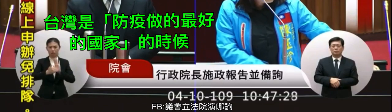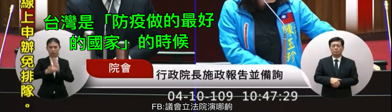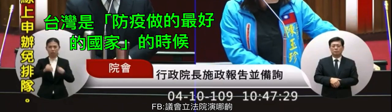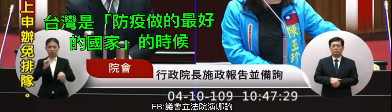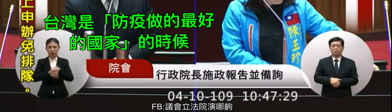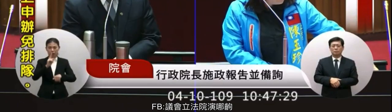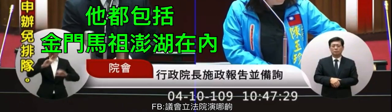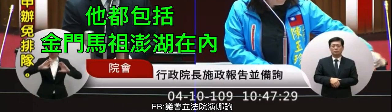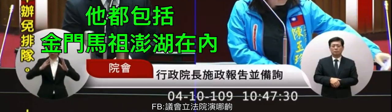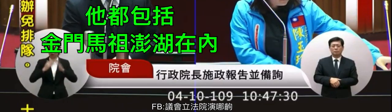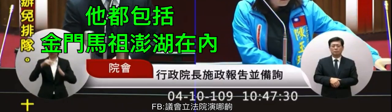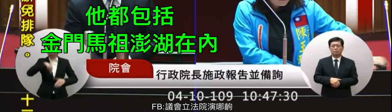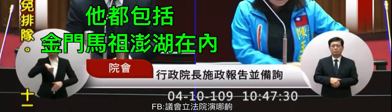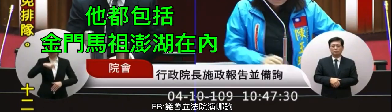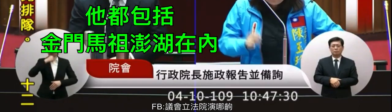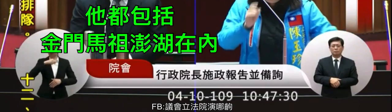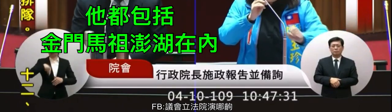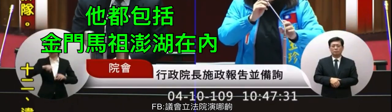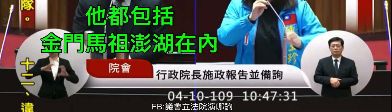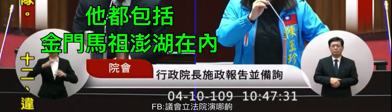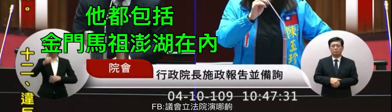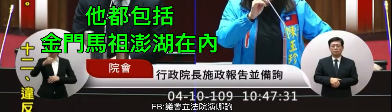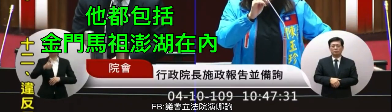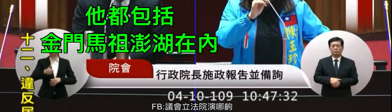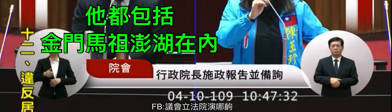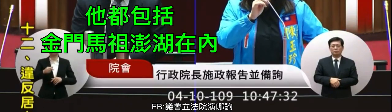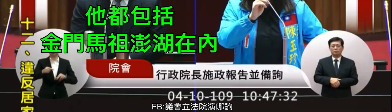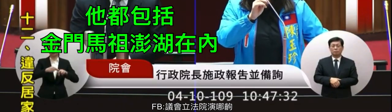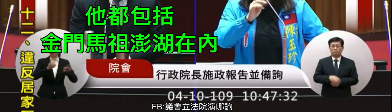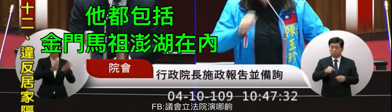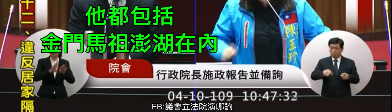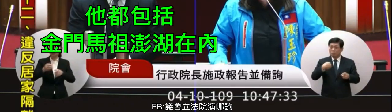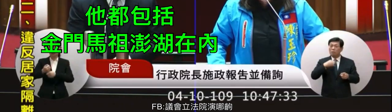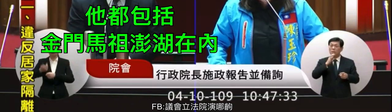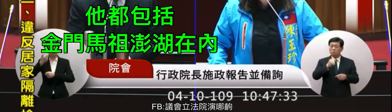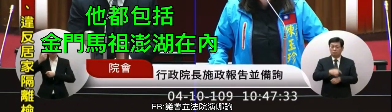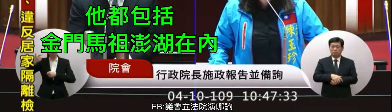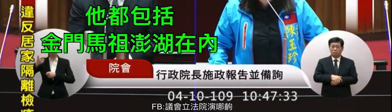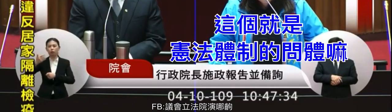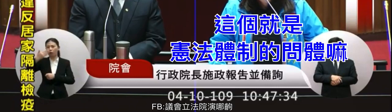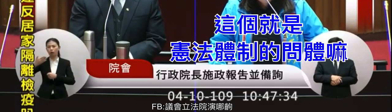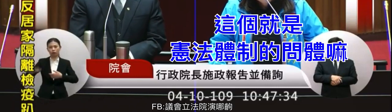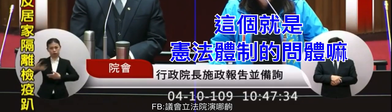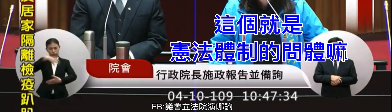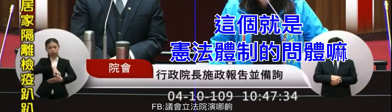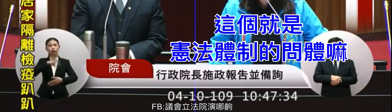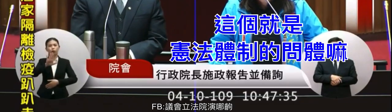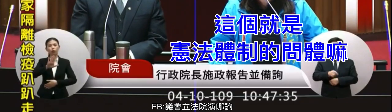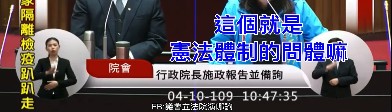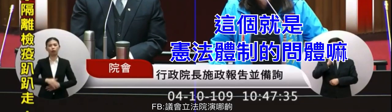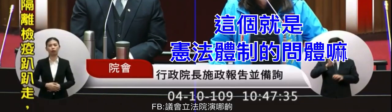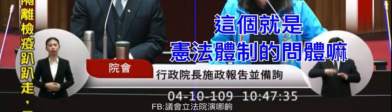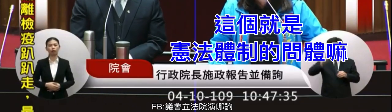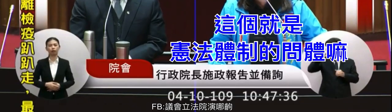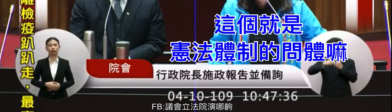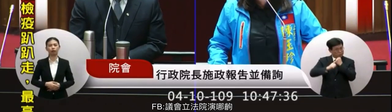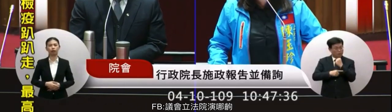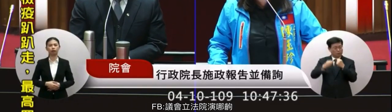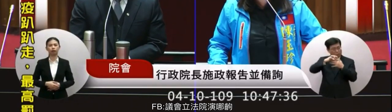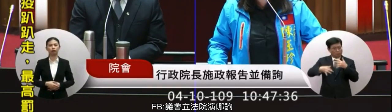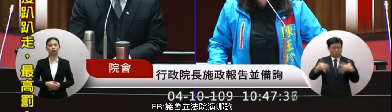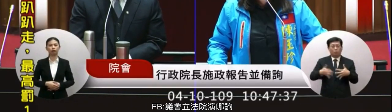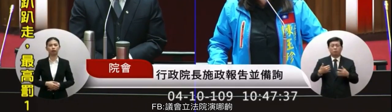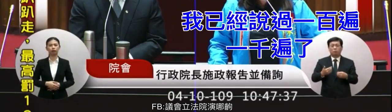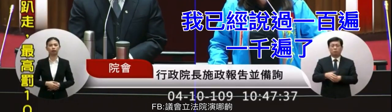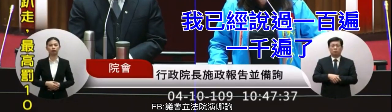国家的时候，它都包括金门、 那这个是我们这个就是宪法体制的问题嘛。